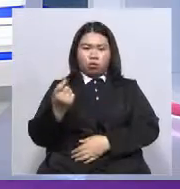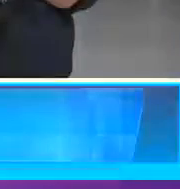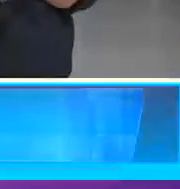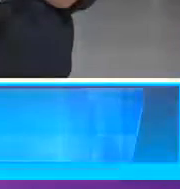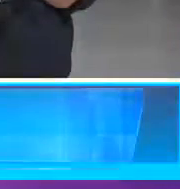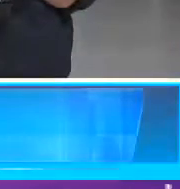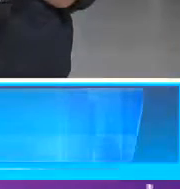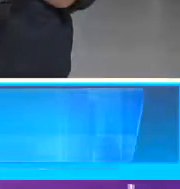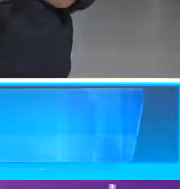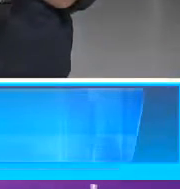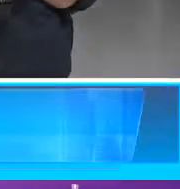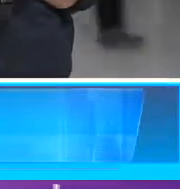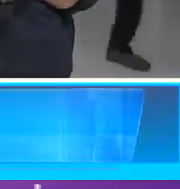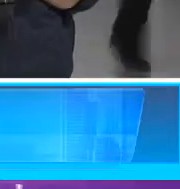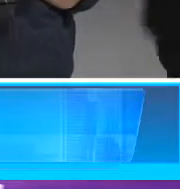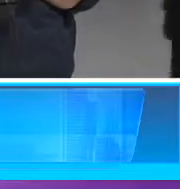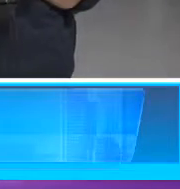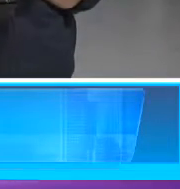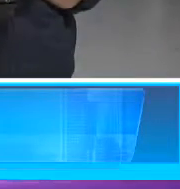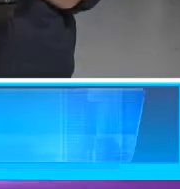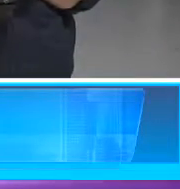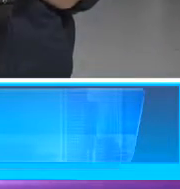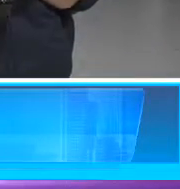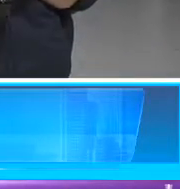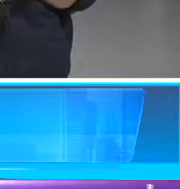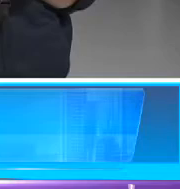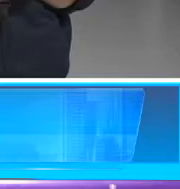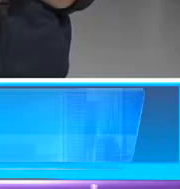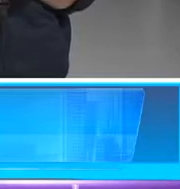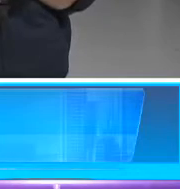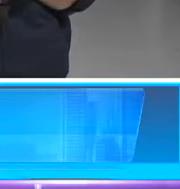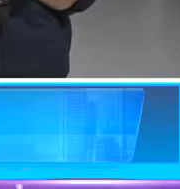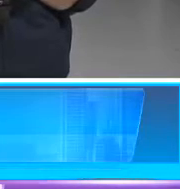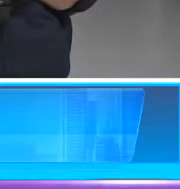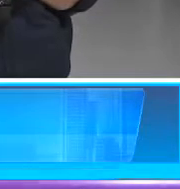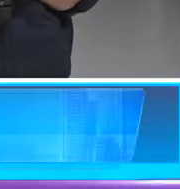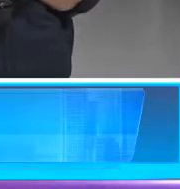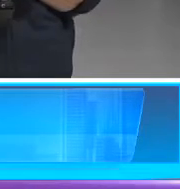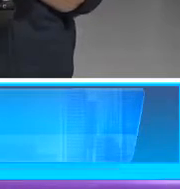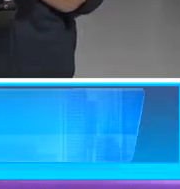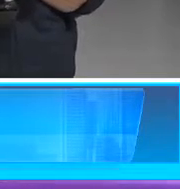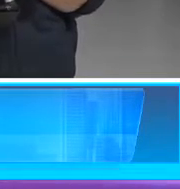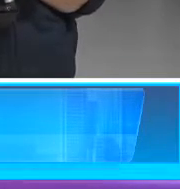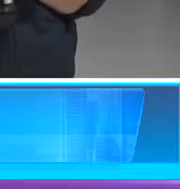ครับมาจากที่กองบังคับการป้องกันและปราบปรามการทุจริตและประพฤติมิชอบครับเชิญครับ เชิญค่ะ